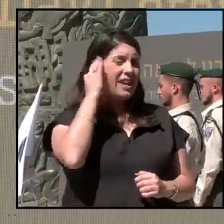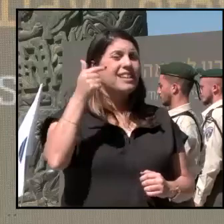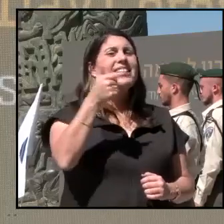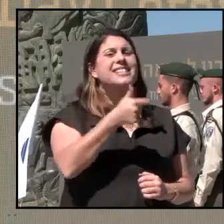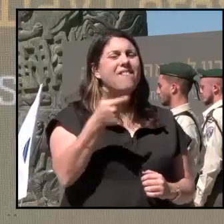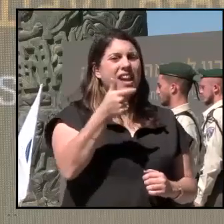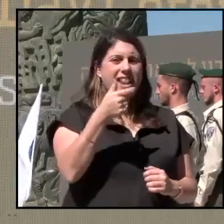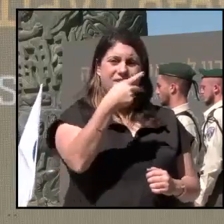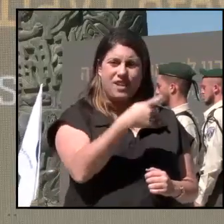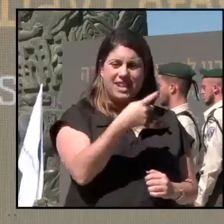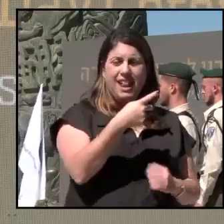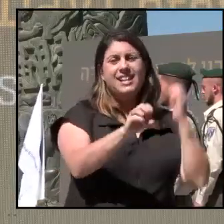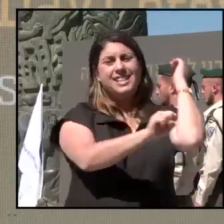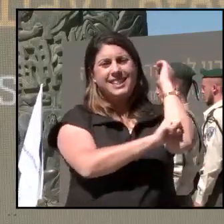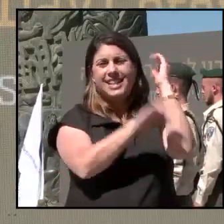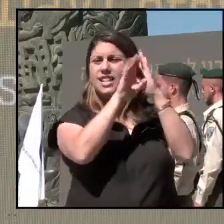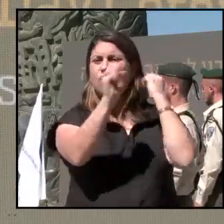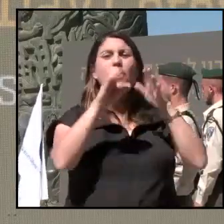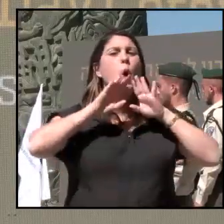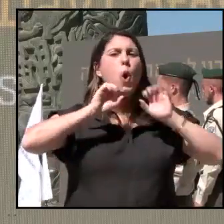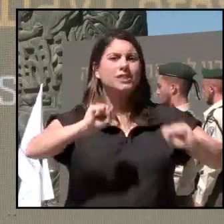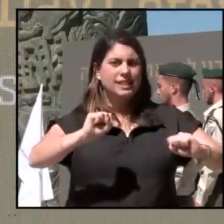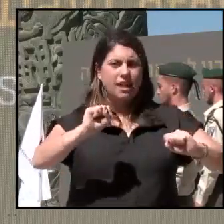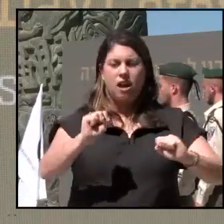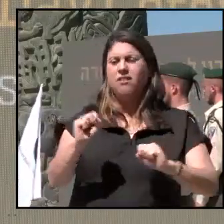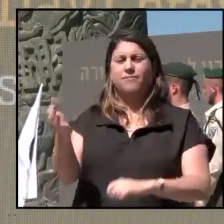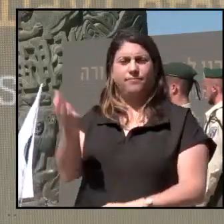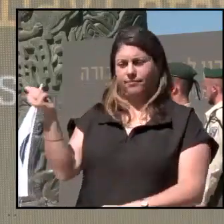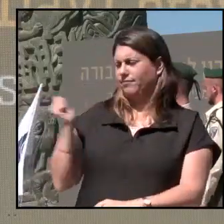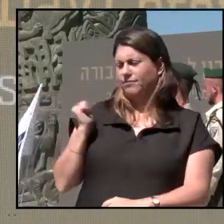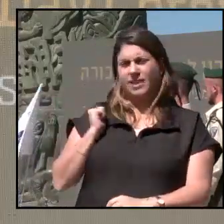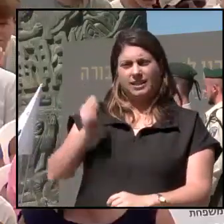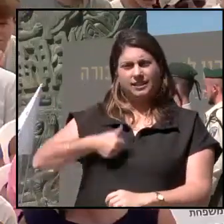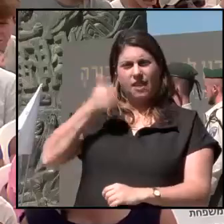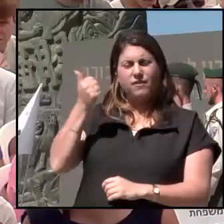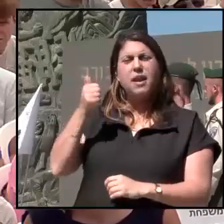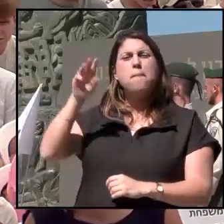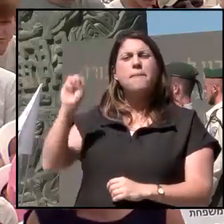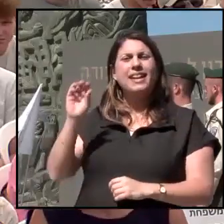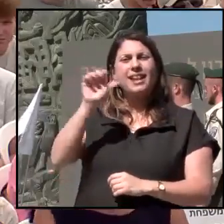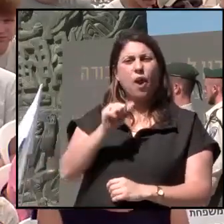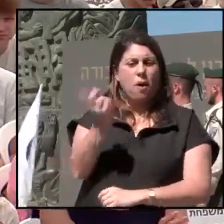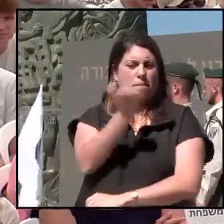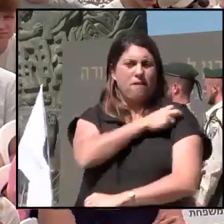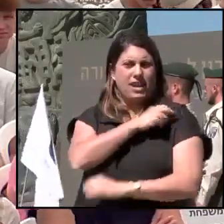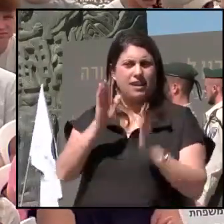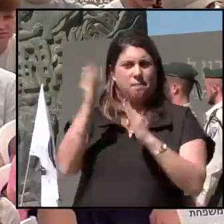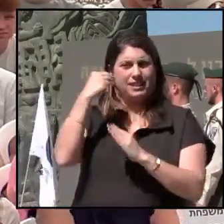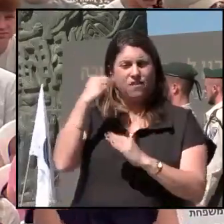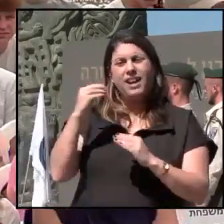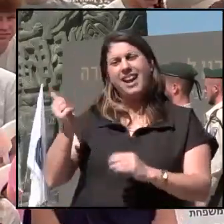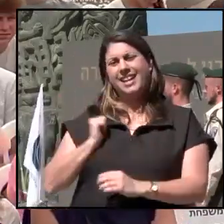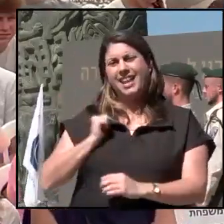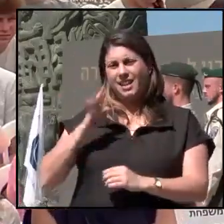גיל פיגל, סגנית שגריר אוסטריה, תת ניצב מאיר אליהו, מפקד בית הספר החילי, בית חורון של